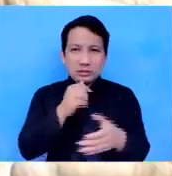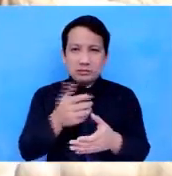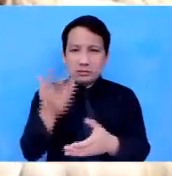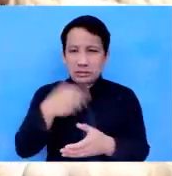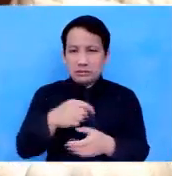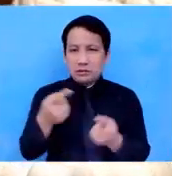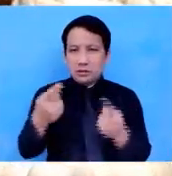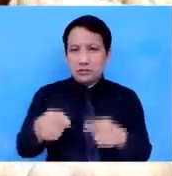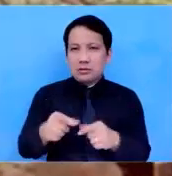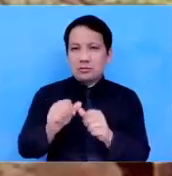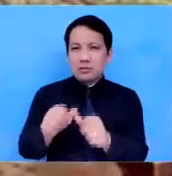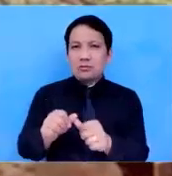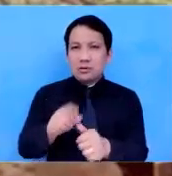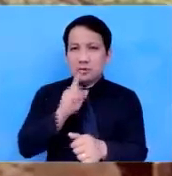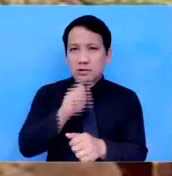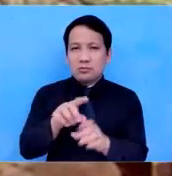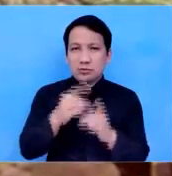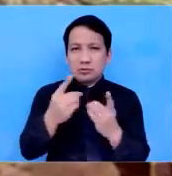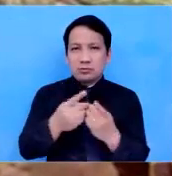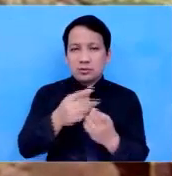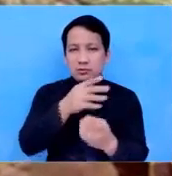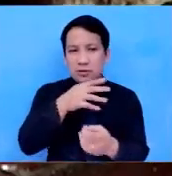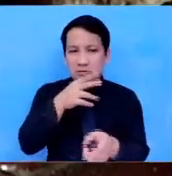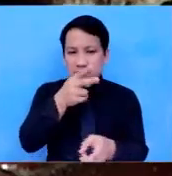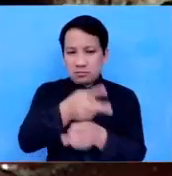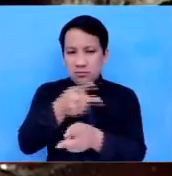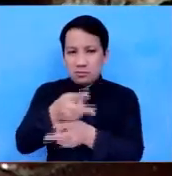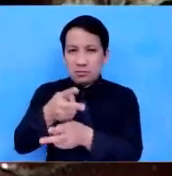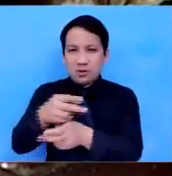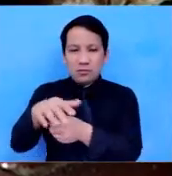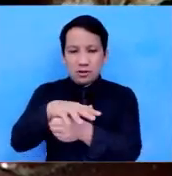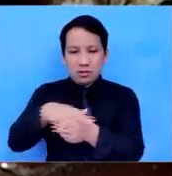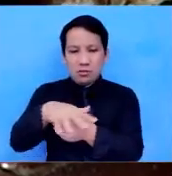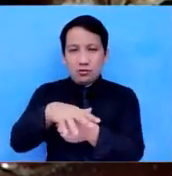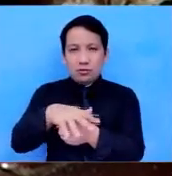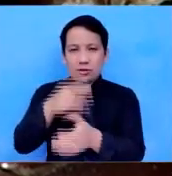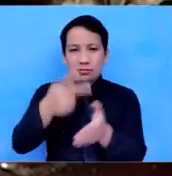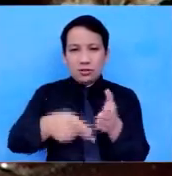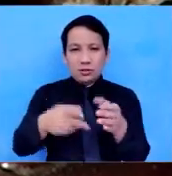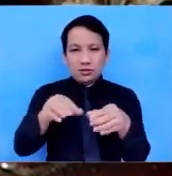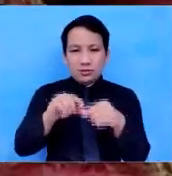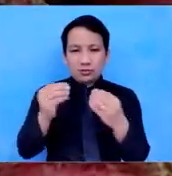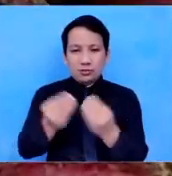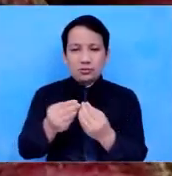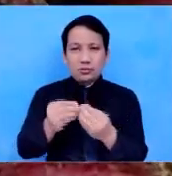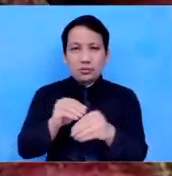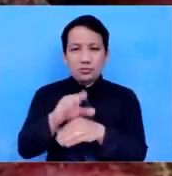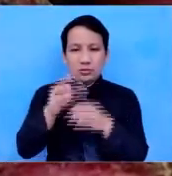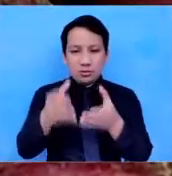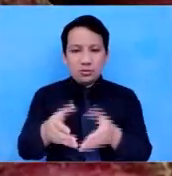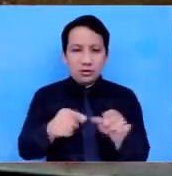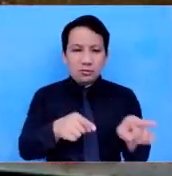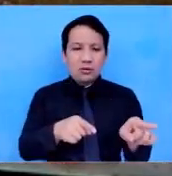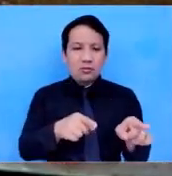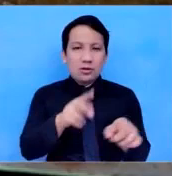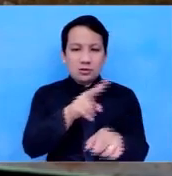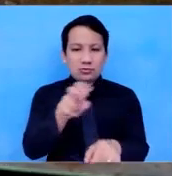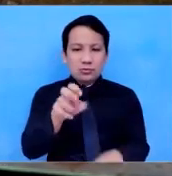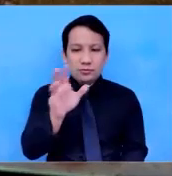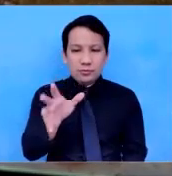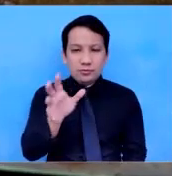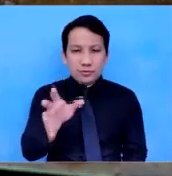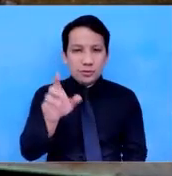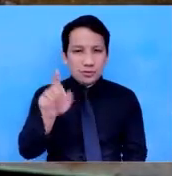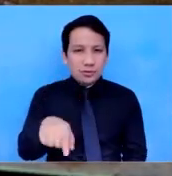pero pagtitiyak ng DA, babantayan ng Local Price Coordinating Council ang pagtutupad ng 250 pesos na SRP sa